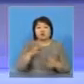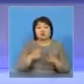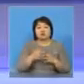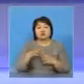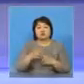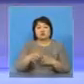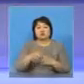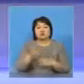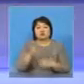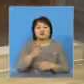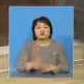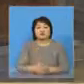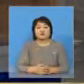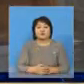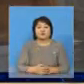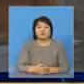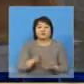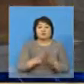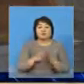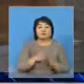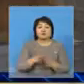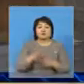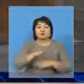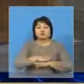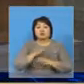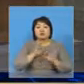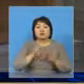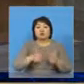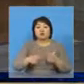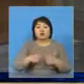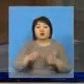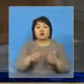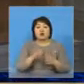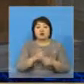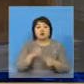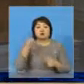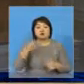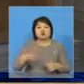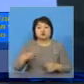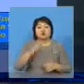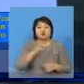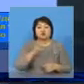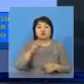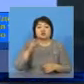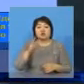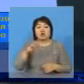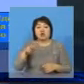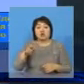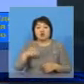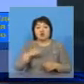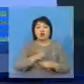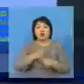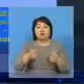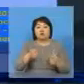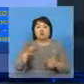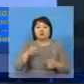сельскому хозяйству. О состоянии исполнительской дисциплины рассказал руководитель аппарата Акимата Актюбинской области Нуржауган Калаов. От Аким